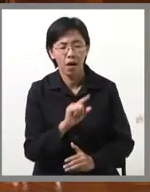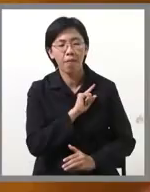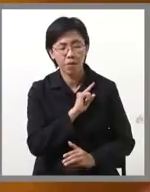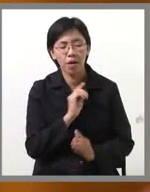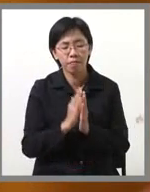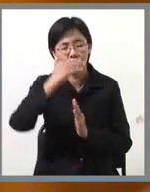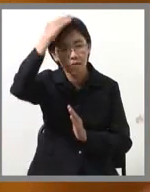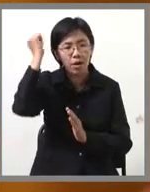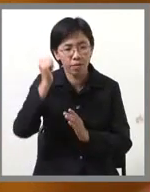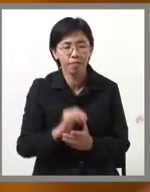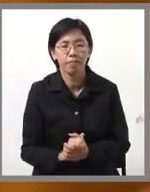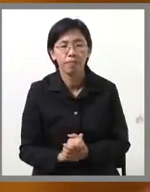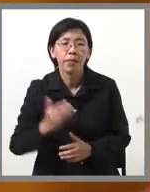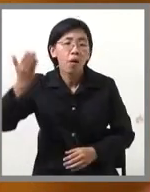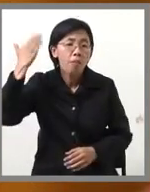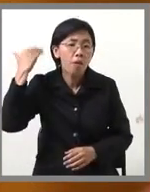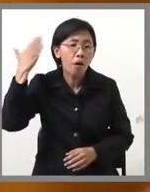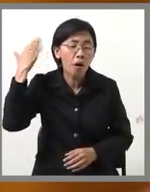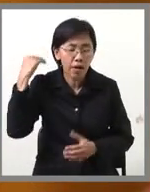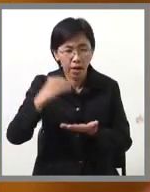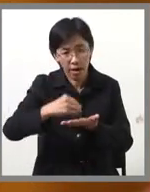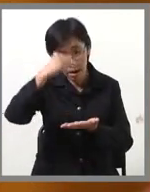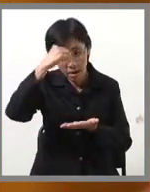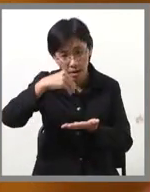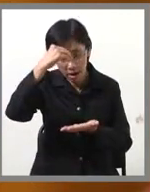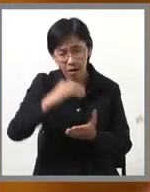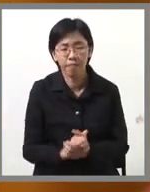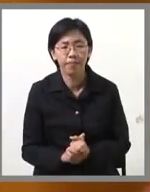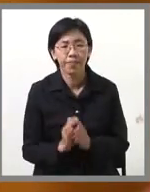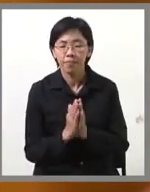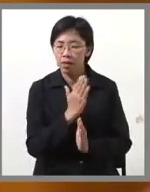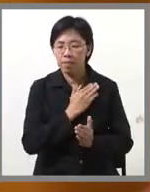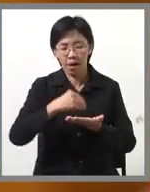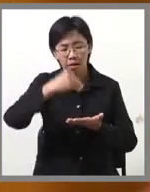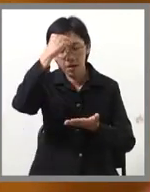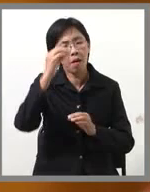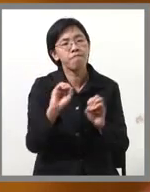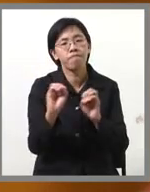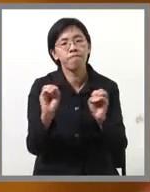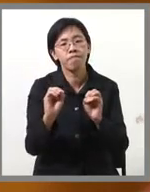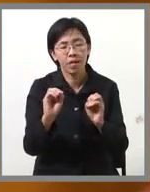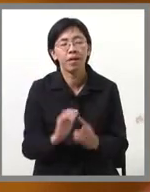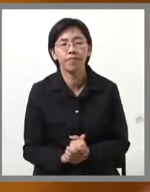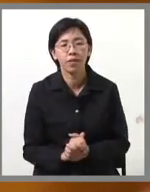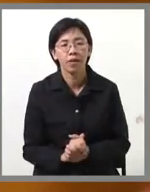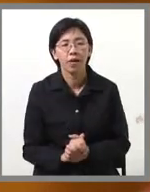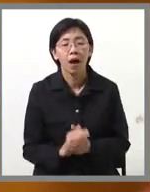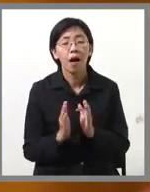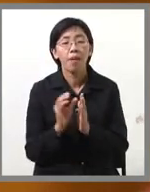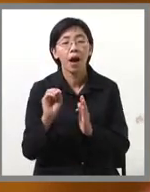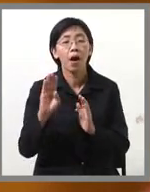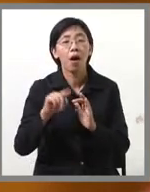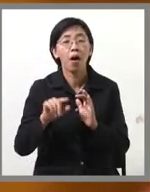ให้แล้วก็ตอนสมัยก่อนในการศึกษาทางพระนี่ไม่มีท่านก็เป็นอาจารย์สอนพระ